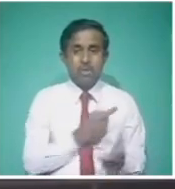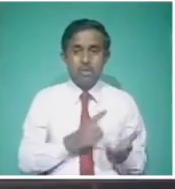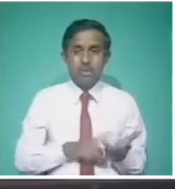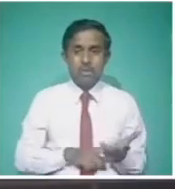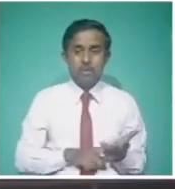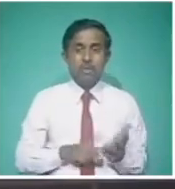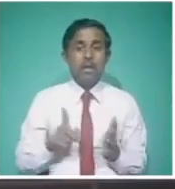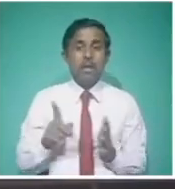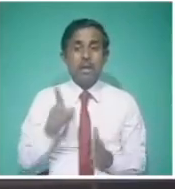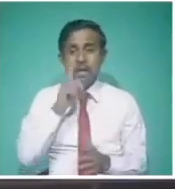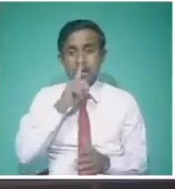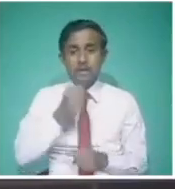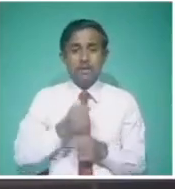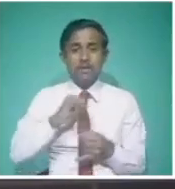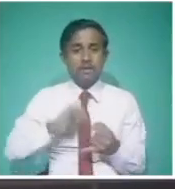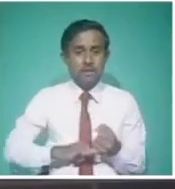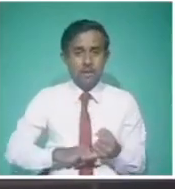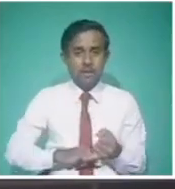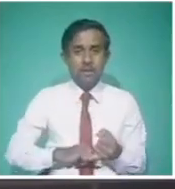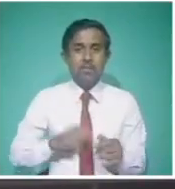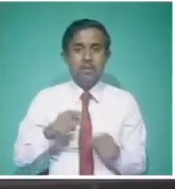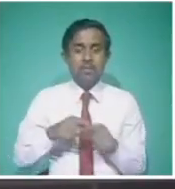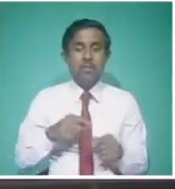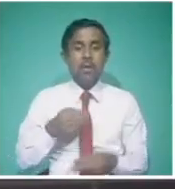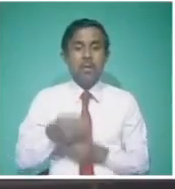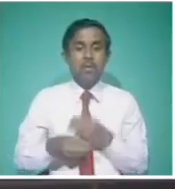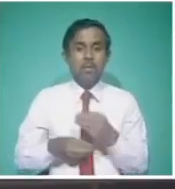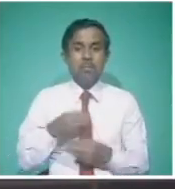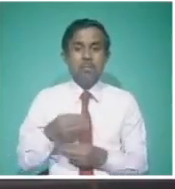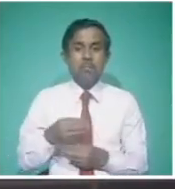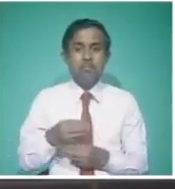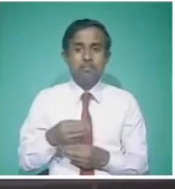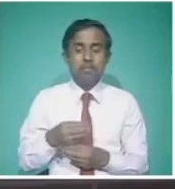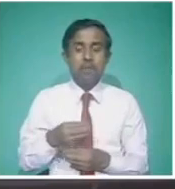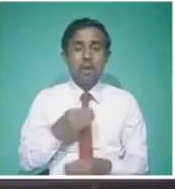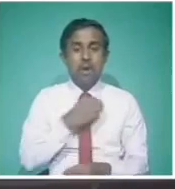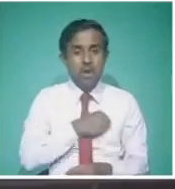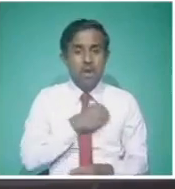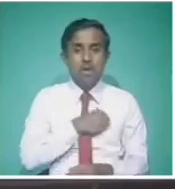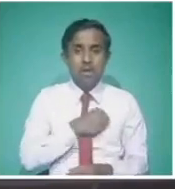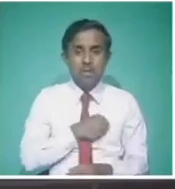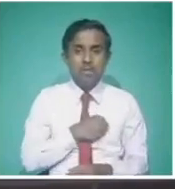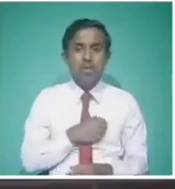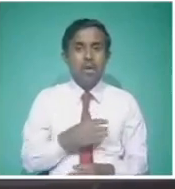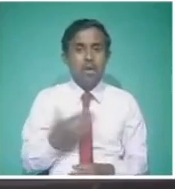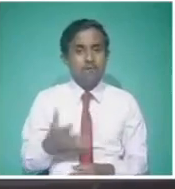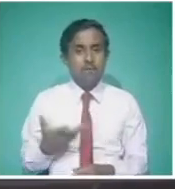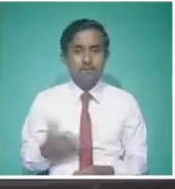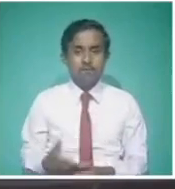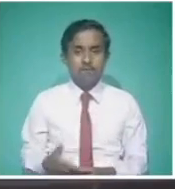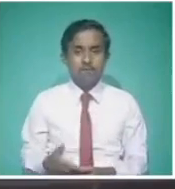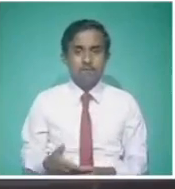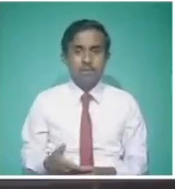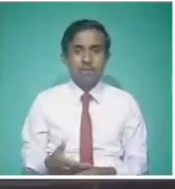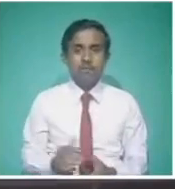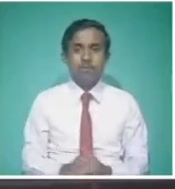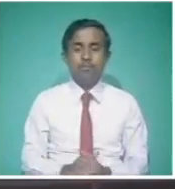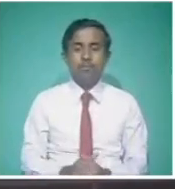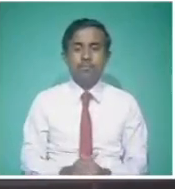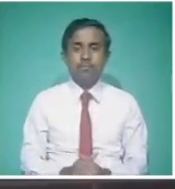නැත්නම් ලිට්‍රෝ සමාගම් වෙන්න පුළුවන්, මේ වගේ සමාගම් උත් ලාභ ලබන තත්ත්වයට පත් වෙලා තියෙනවා. ඒකින්ද